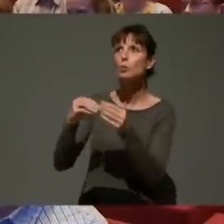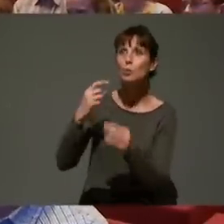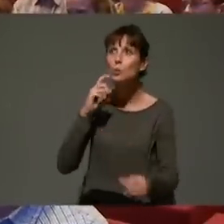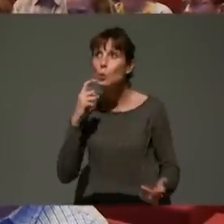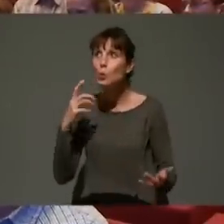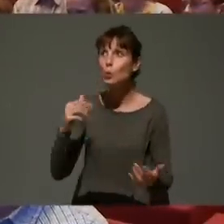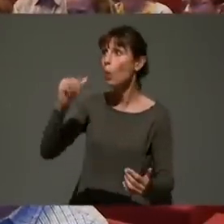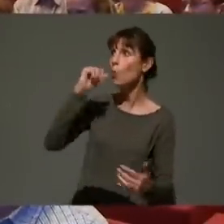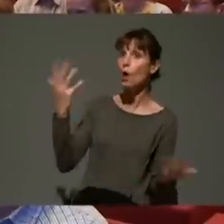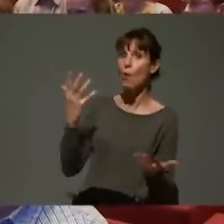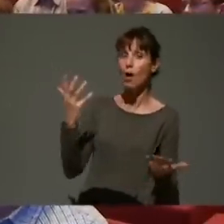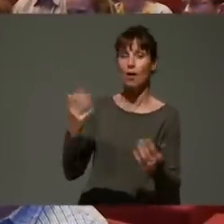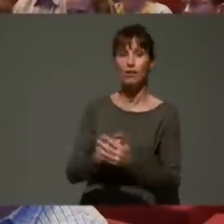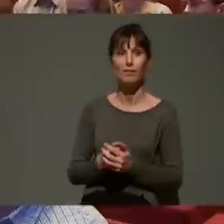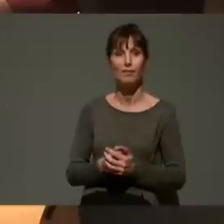Qu'est-ce qu'on boit alors?